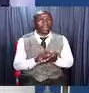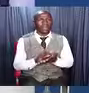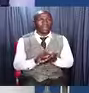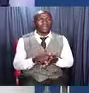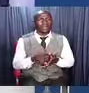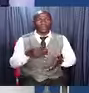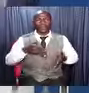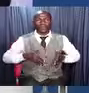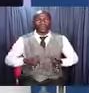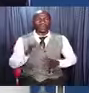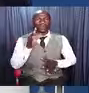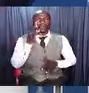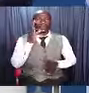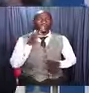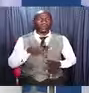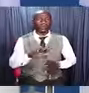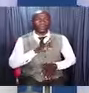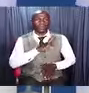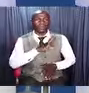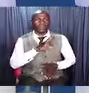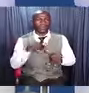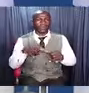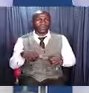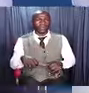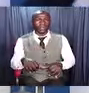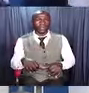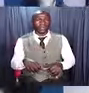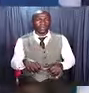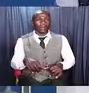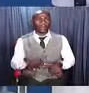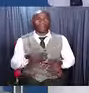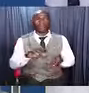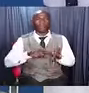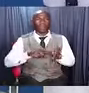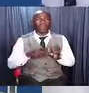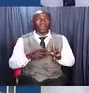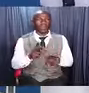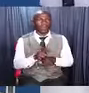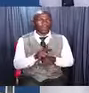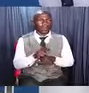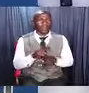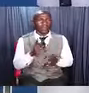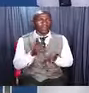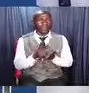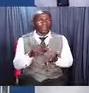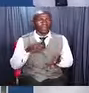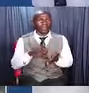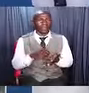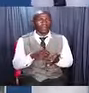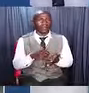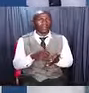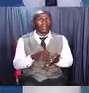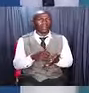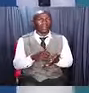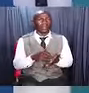Ndio maana zaeni matunda. That's why you're told to be fruitful. And the fruits to remain. Maana yake kutunza. Meaning to keep it, to uphold it.